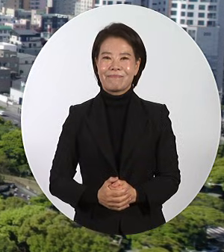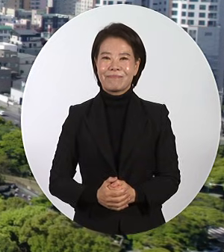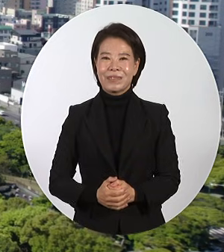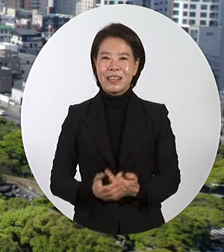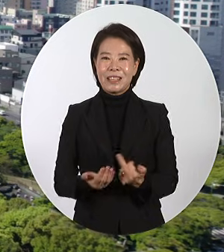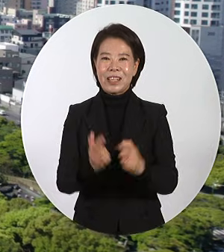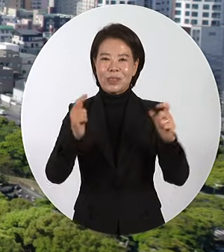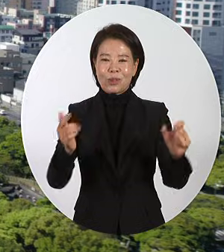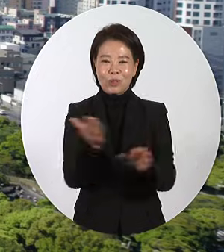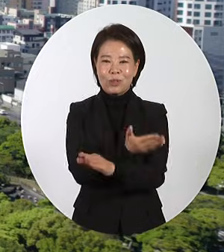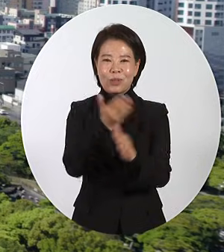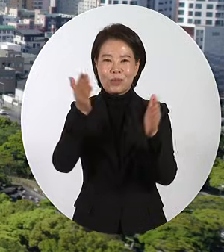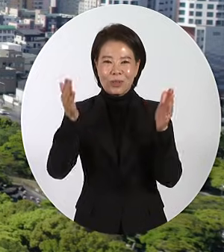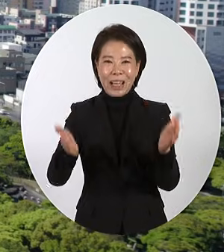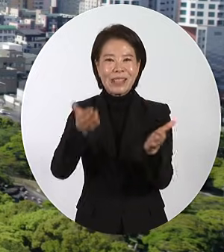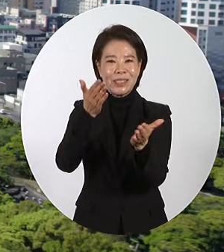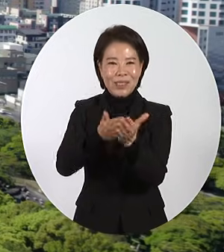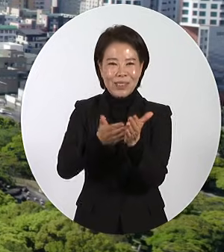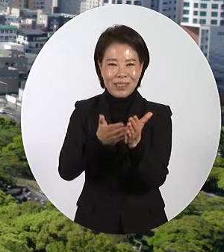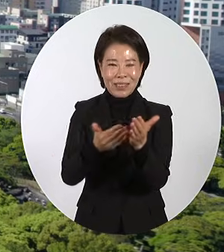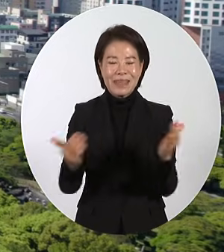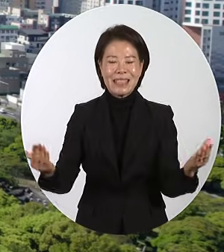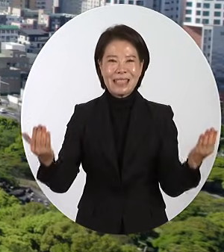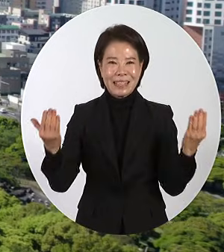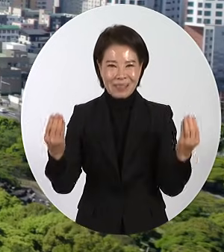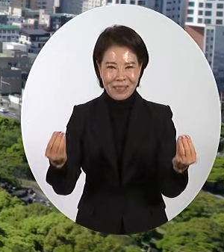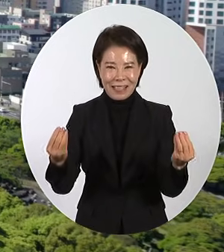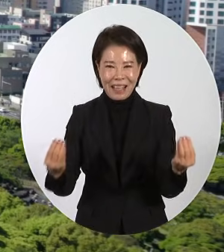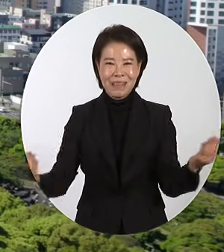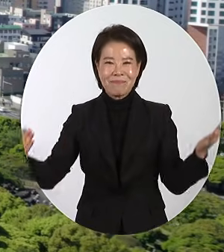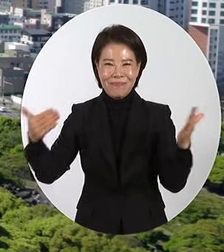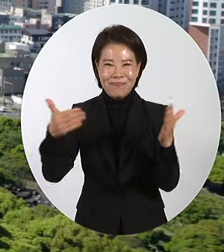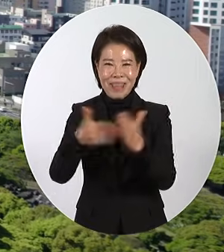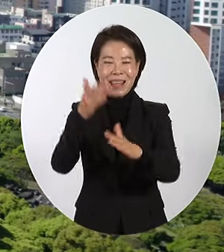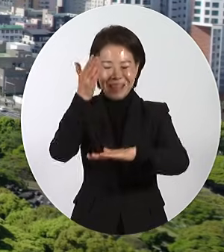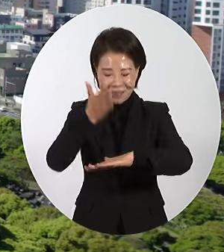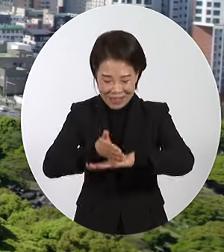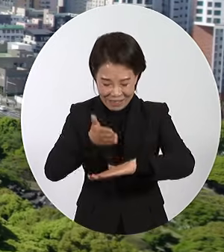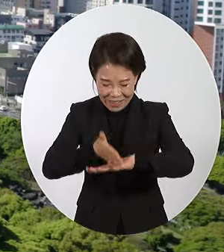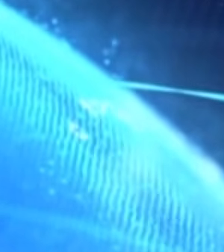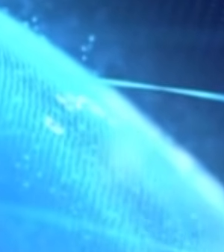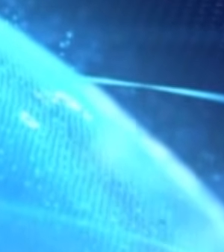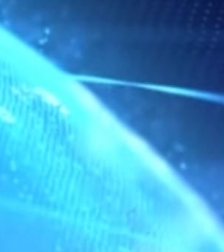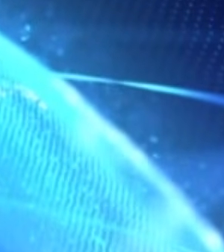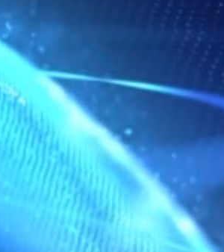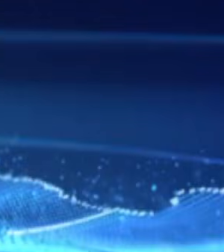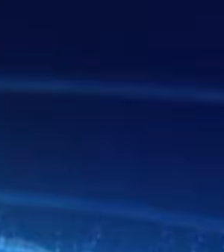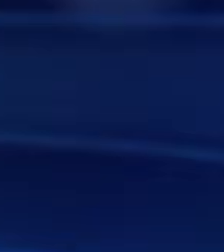지금까지 위클리 제주였습니다. 시청해주셔서 감사합니다.